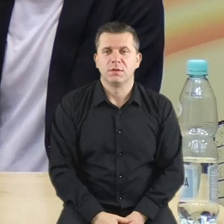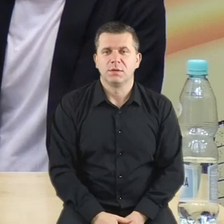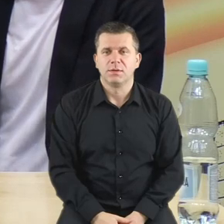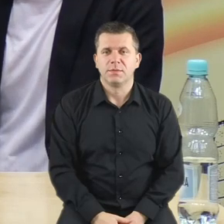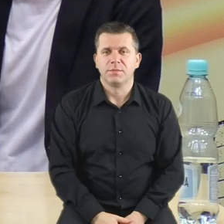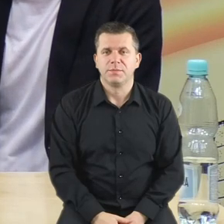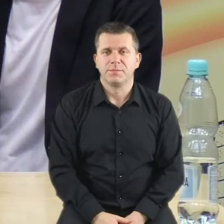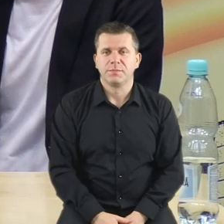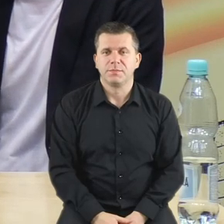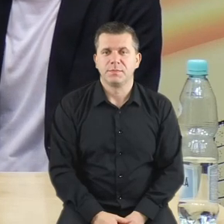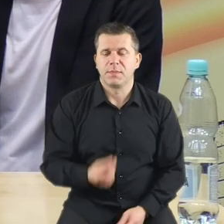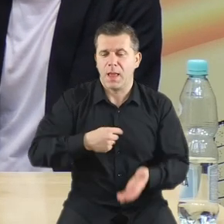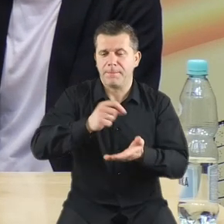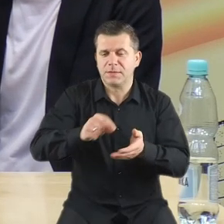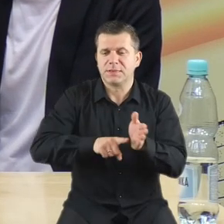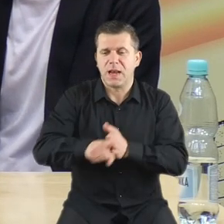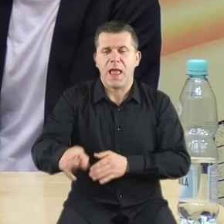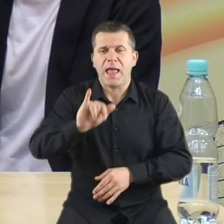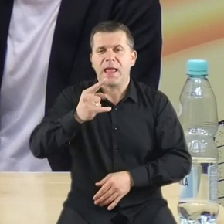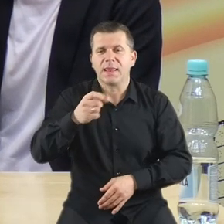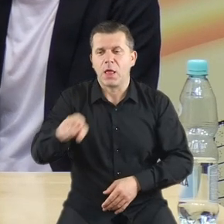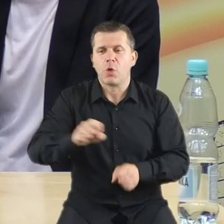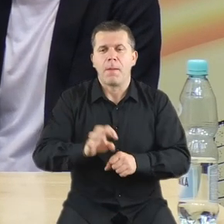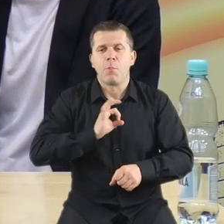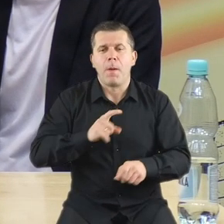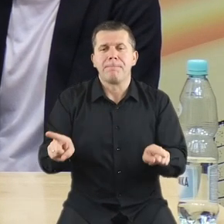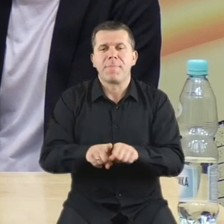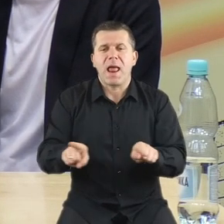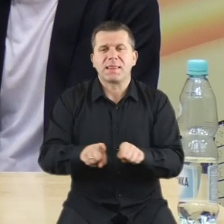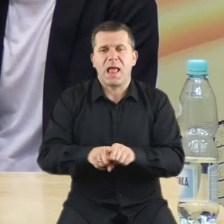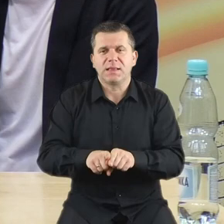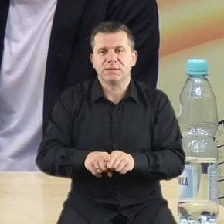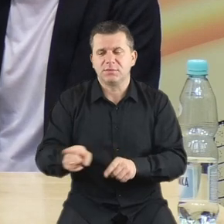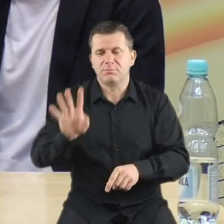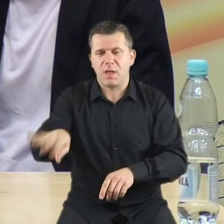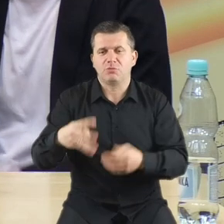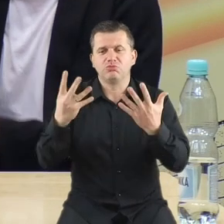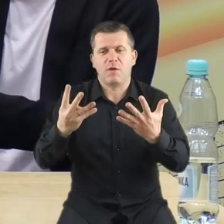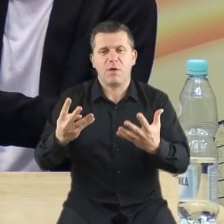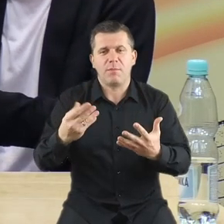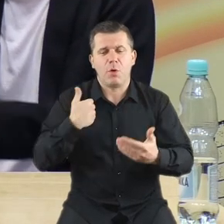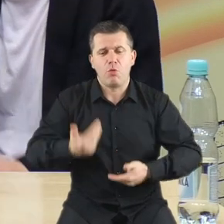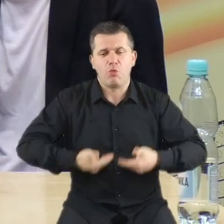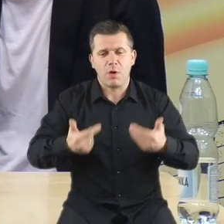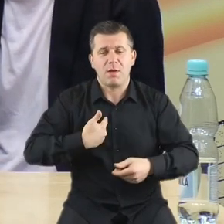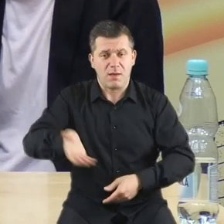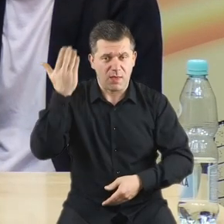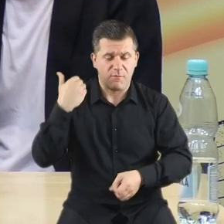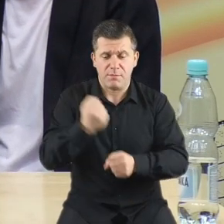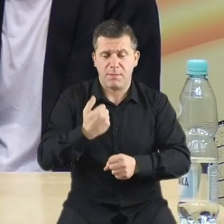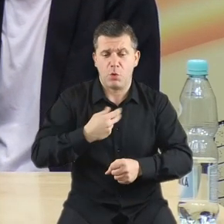Ponieważ właśnie napisałem bajki dla Idy. Ida to moja bratanica. Na 9 urodziny dla niej. No pamiętam, wtedy pracowałem jako urzędnik akurat w